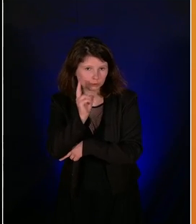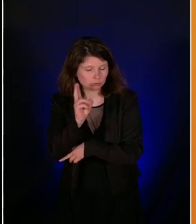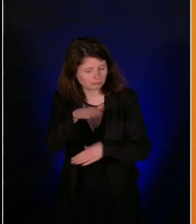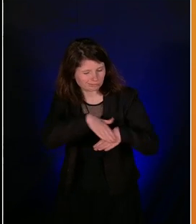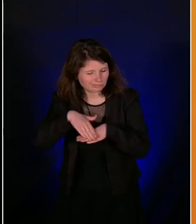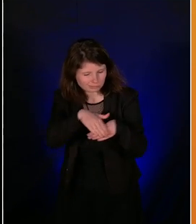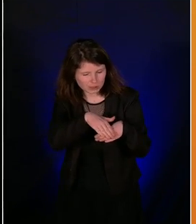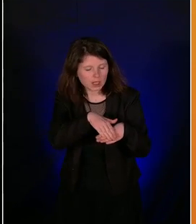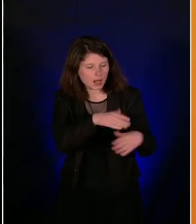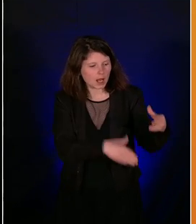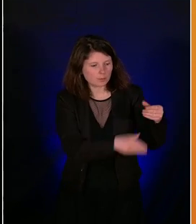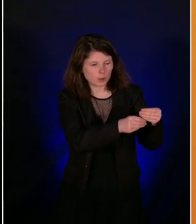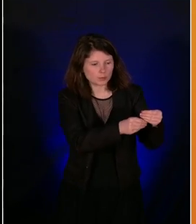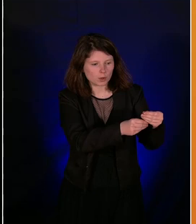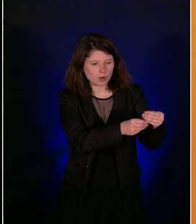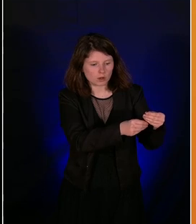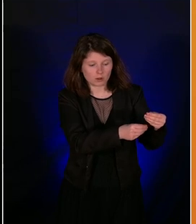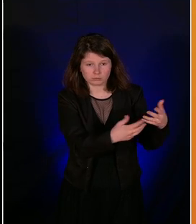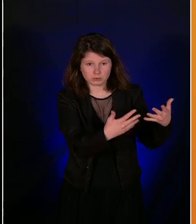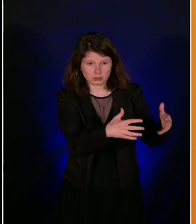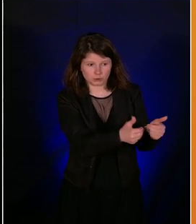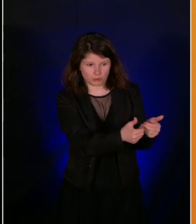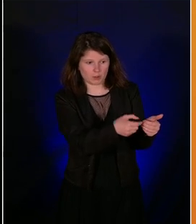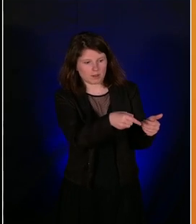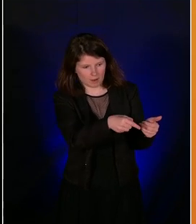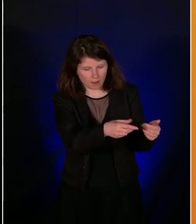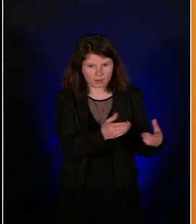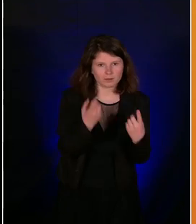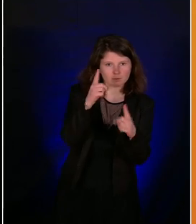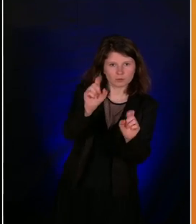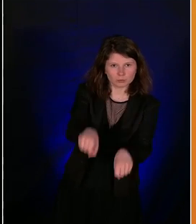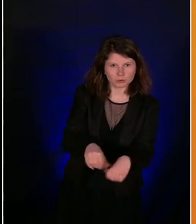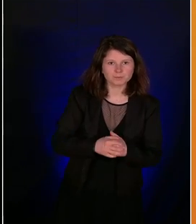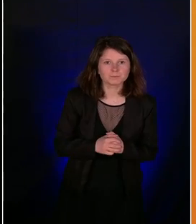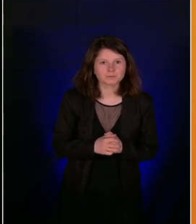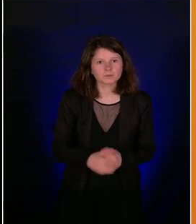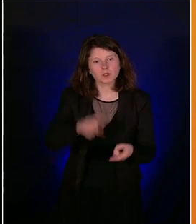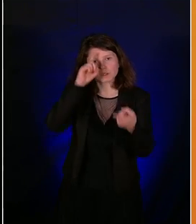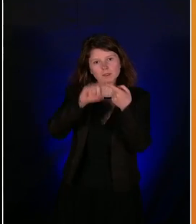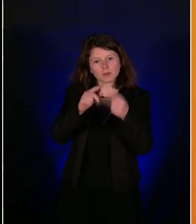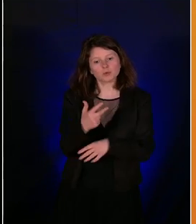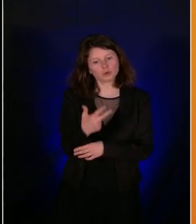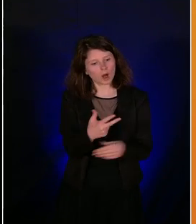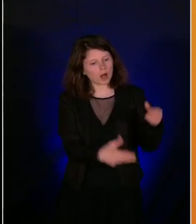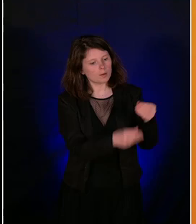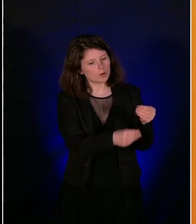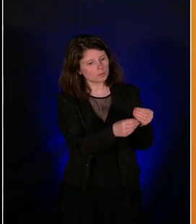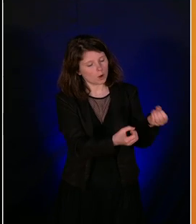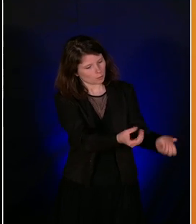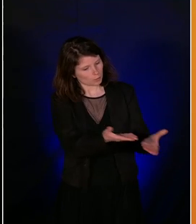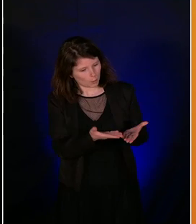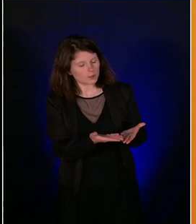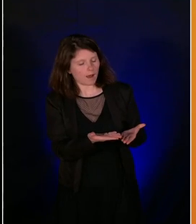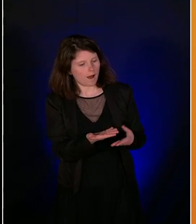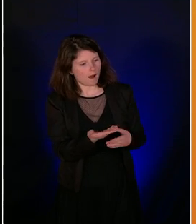défendus les importantes évolutions apportées au thème 3 démontrent tout à la fois le sérieux et la qualité des amendements